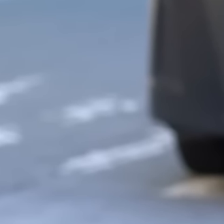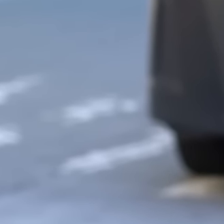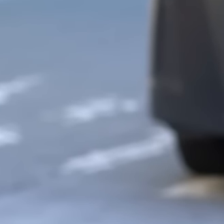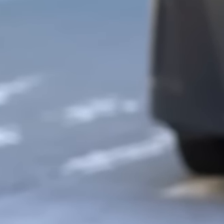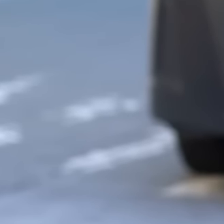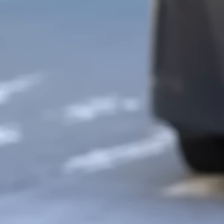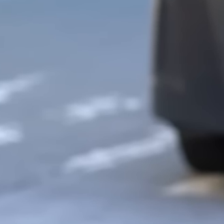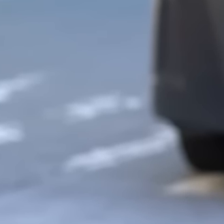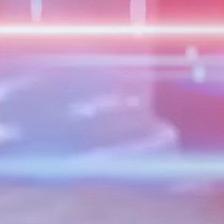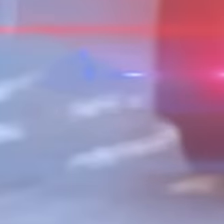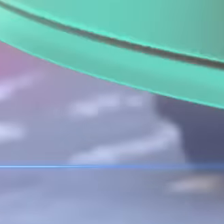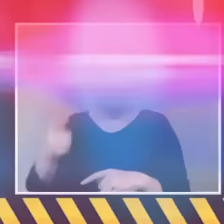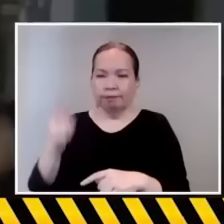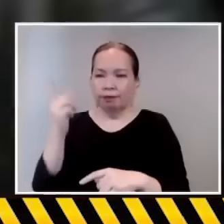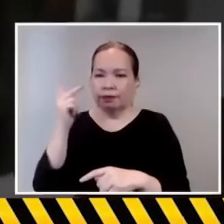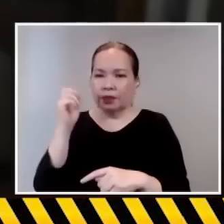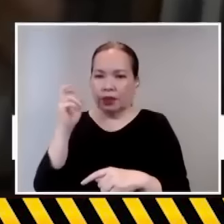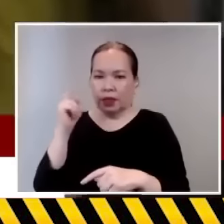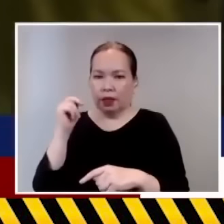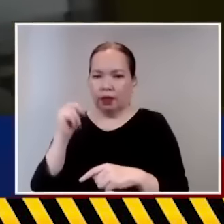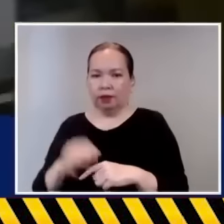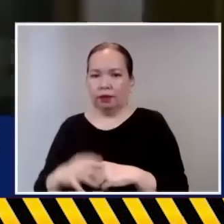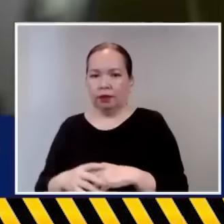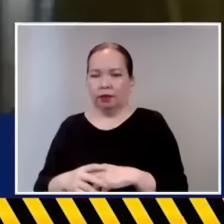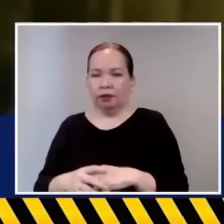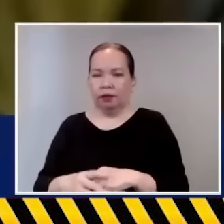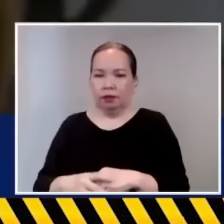ganitong modus.